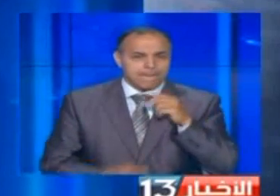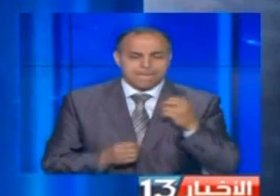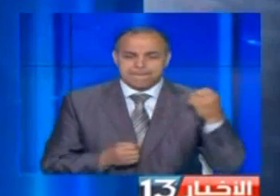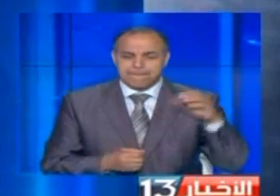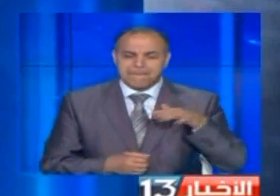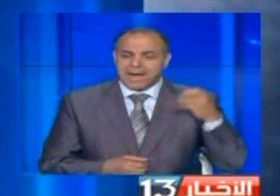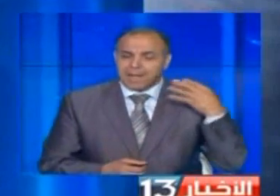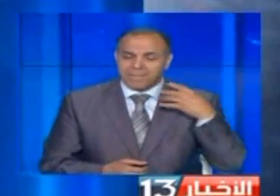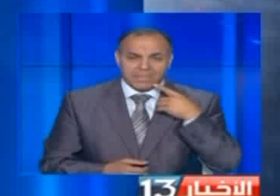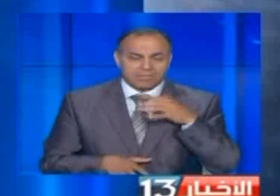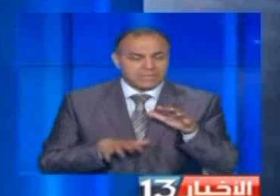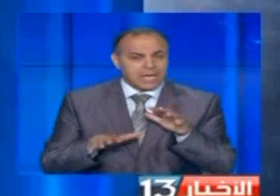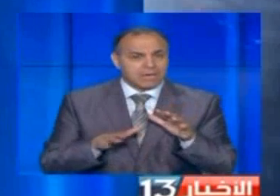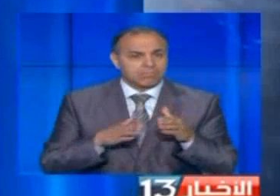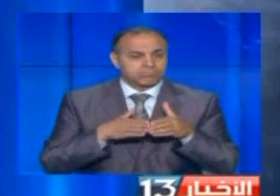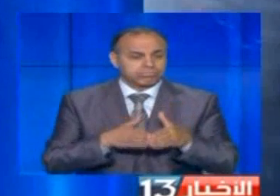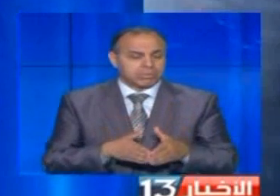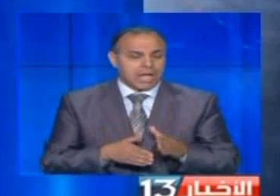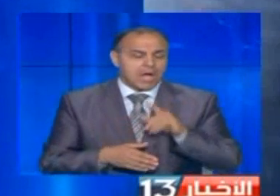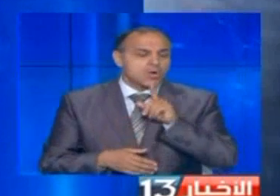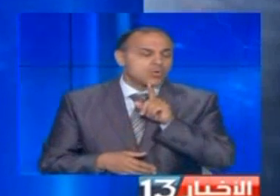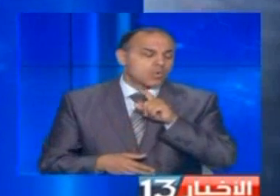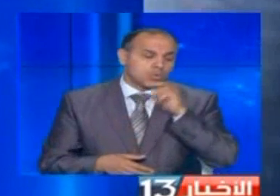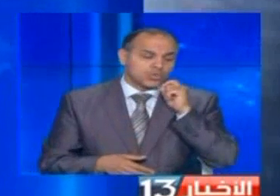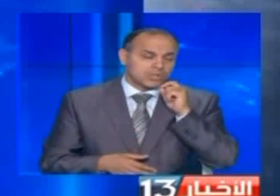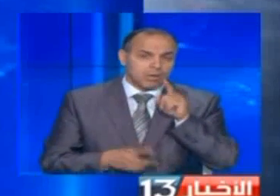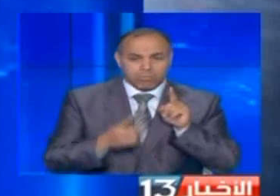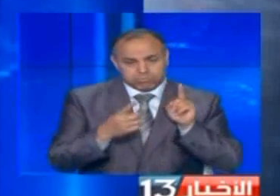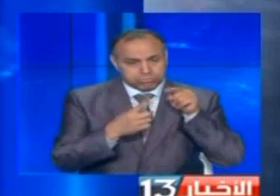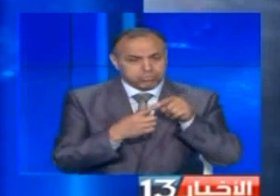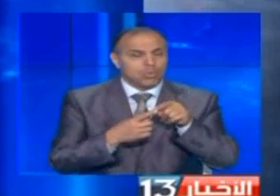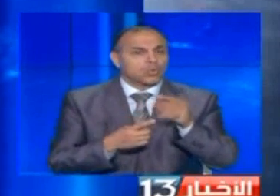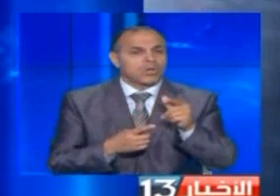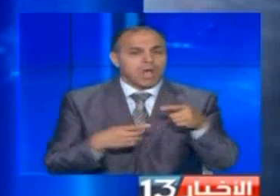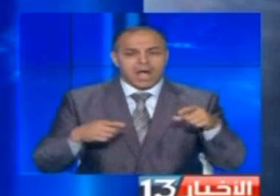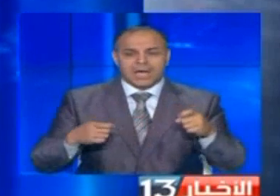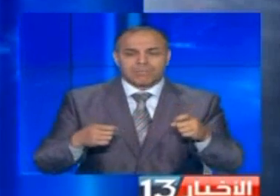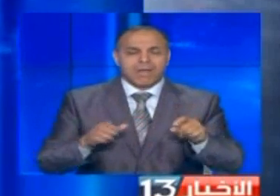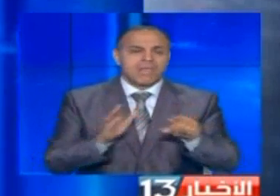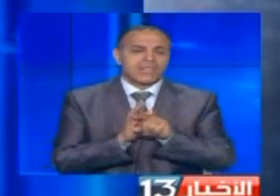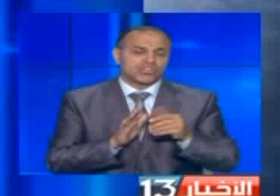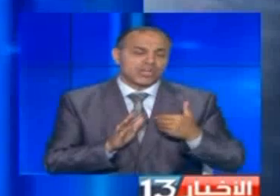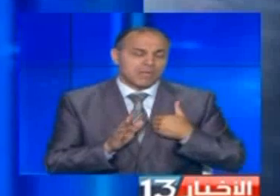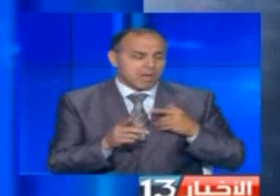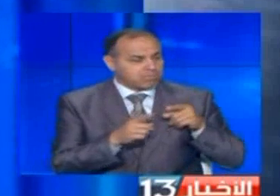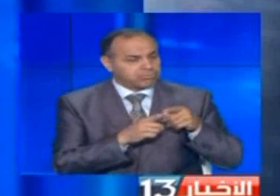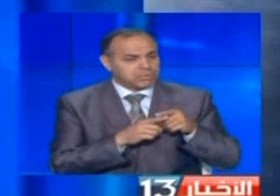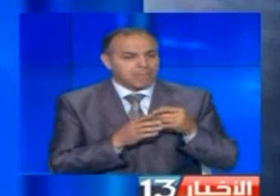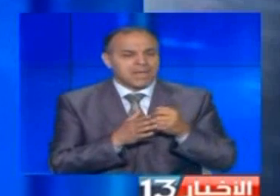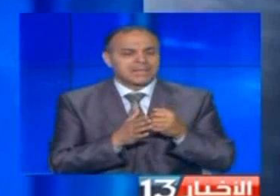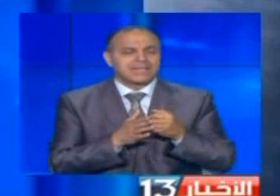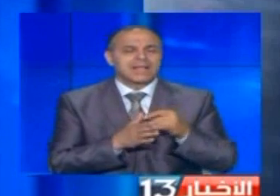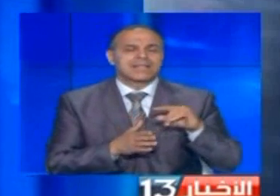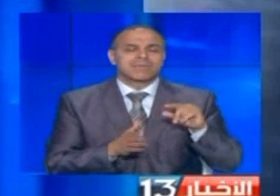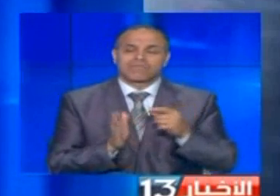الأبيض المتوسط تحركت القوات البحرية الروسية مستهدفة مواقع حربية لتنظيم داعش الإرهابي بمدينة